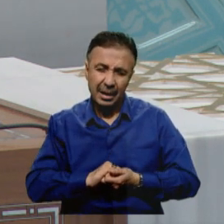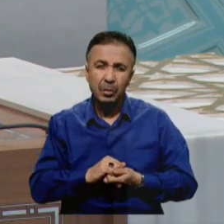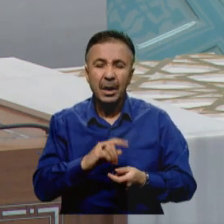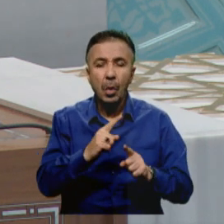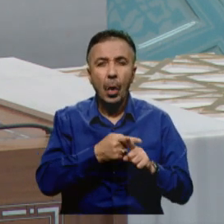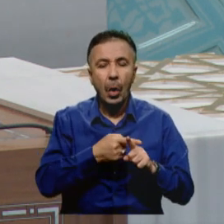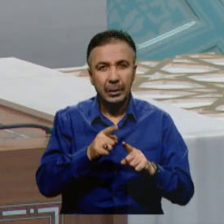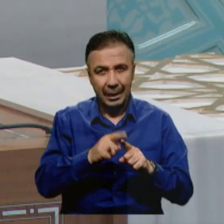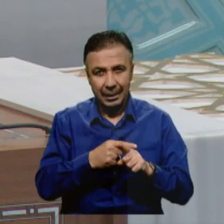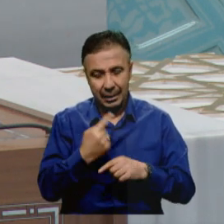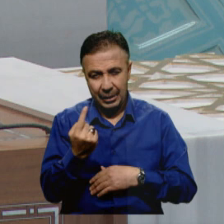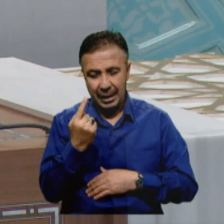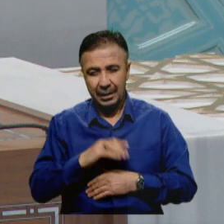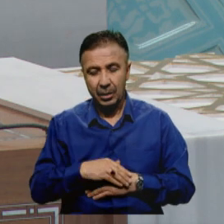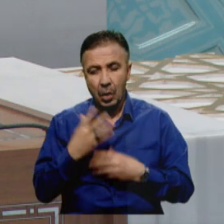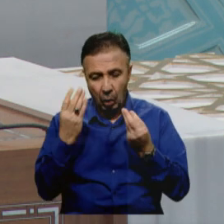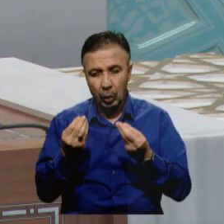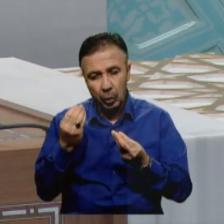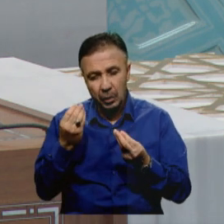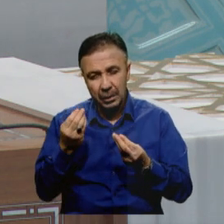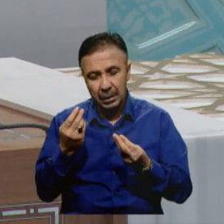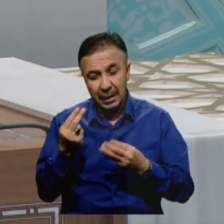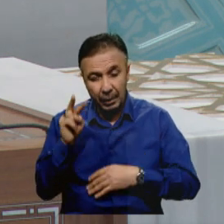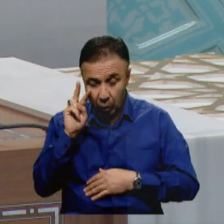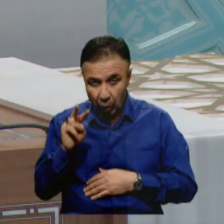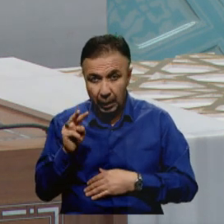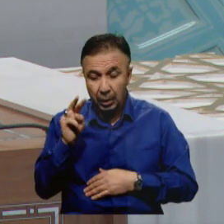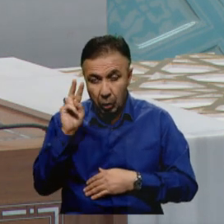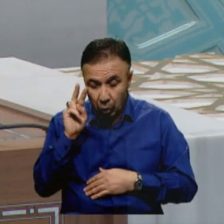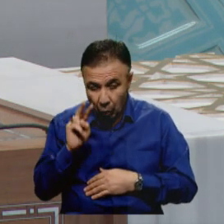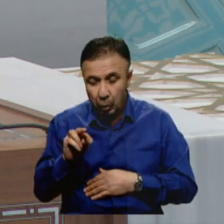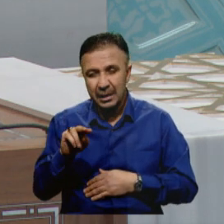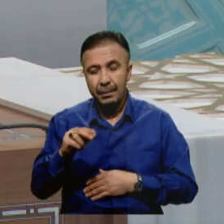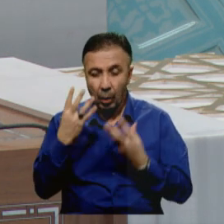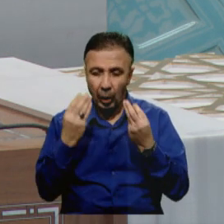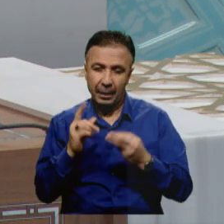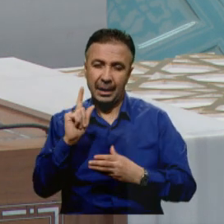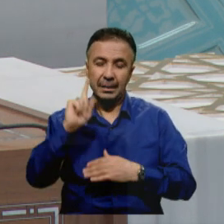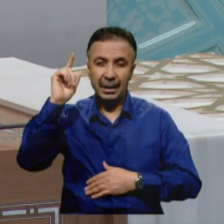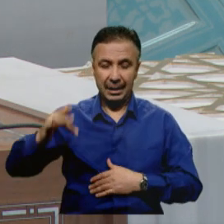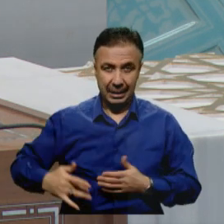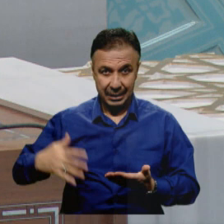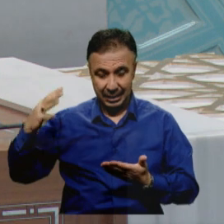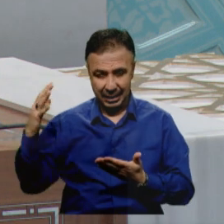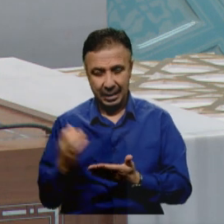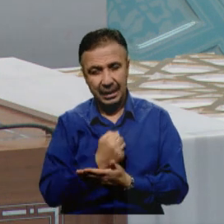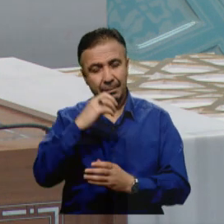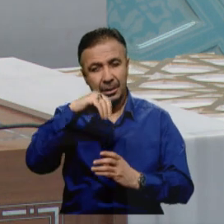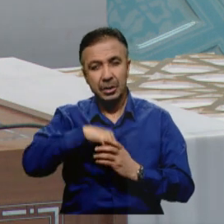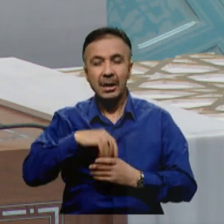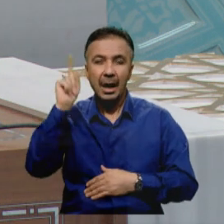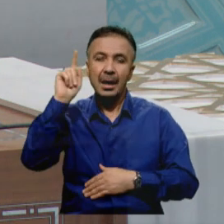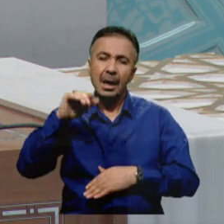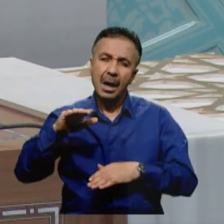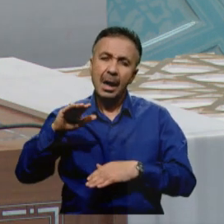Yani olduğumuz gibi görünmek, göründüğümüz gibi olmak. Allah'a Allah'ın rızasını kazanmak için Allah'a